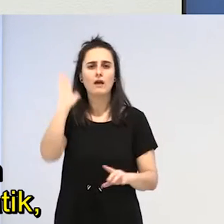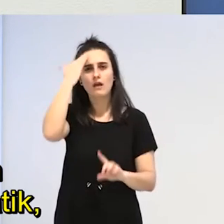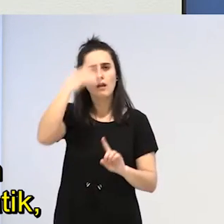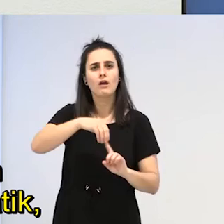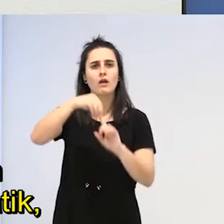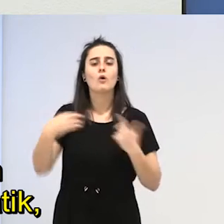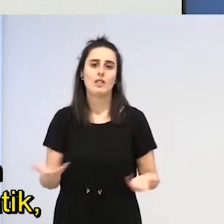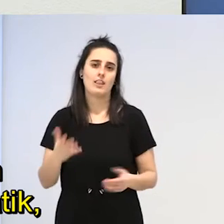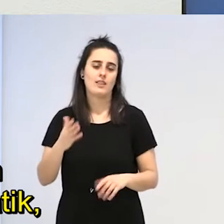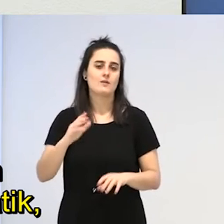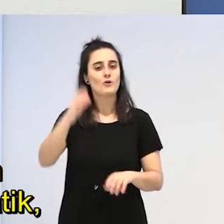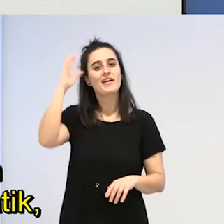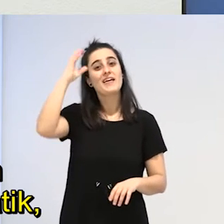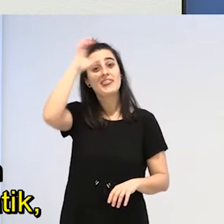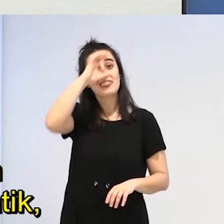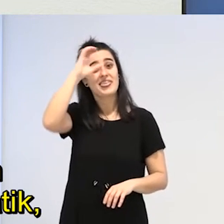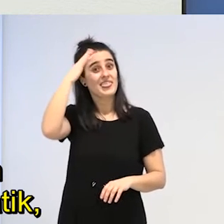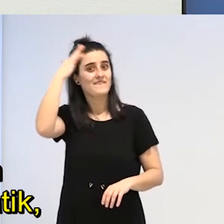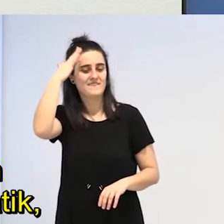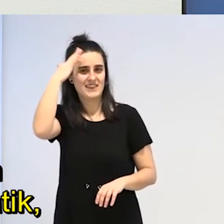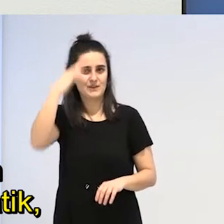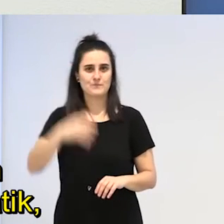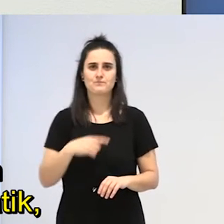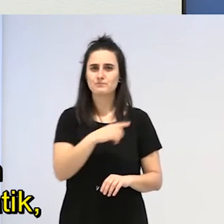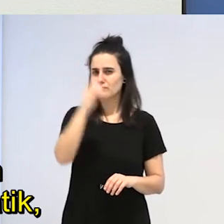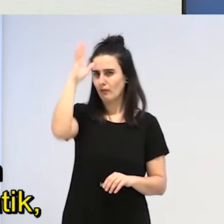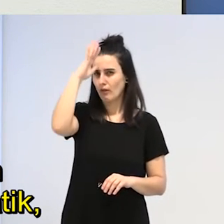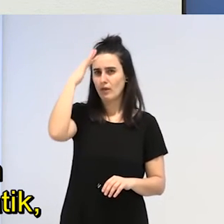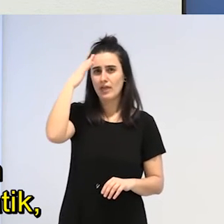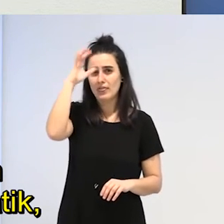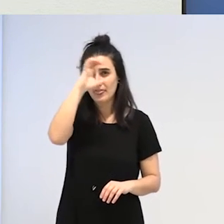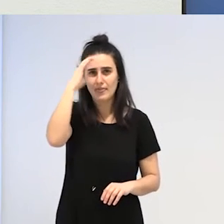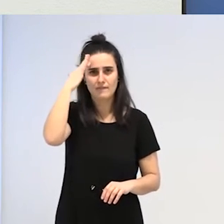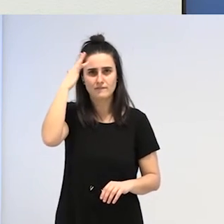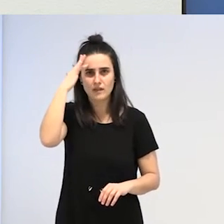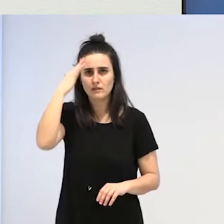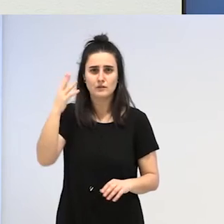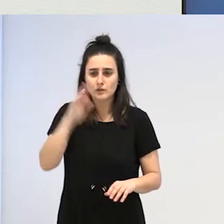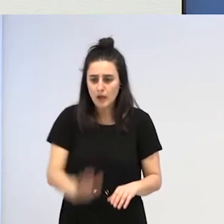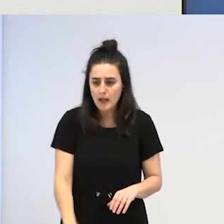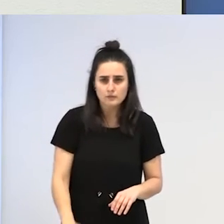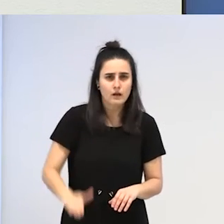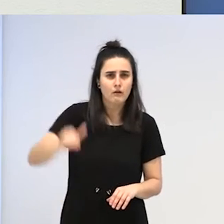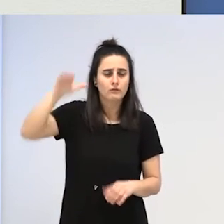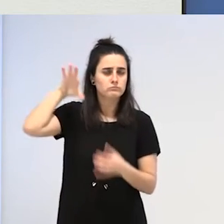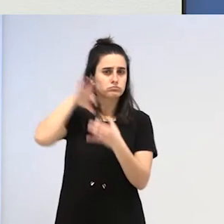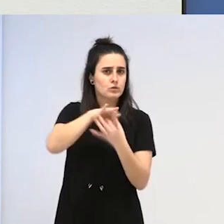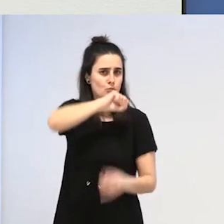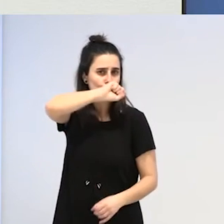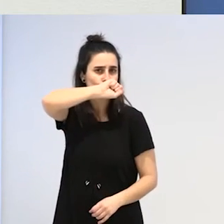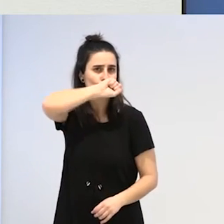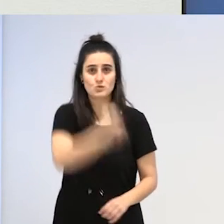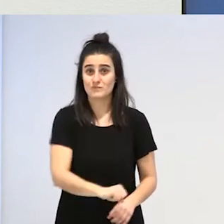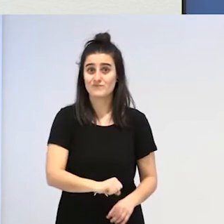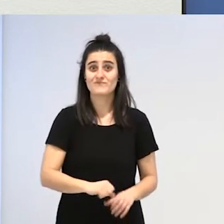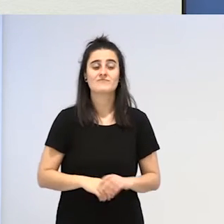Zientzia fikzioaren munduan murgilduta dago, gazte-gaztetatik, zale porrokatua